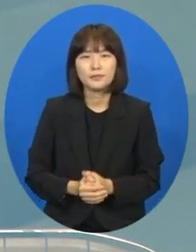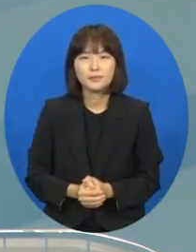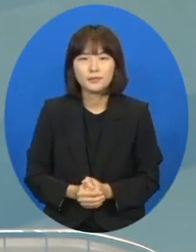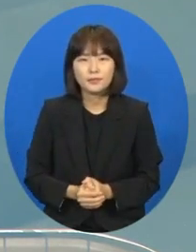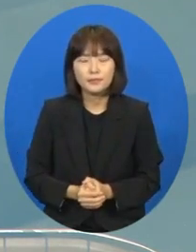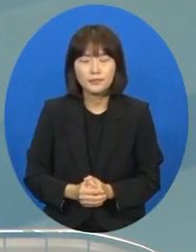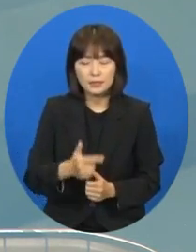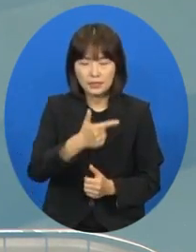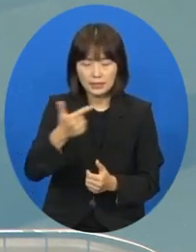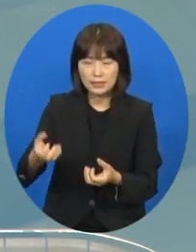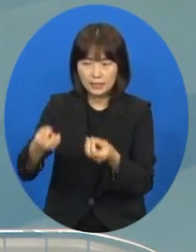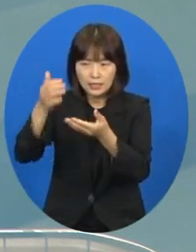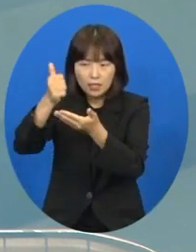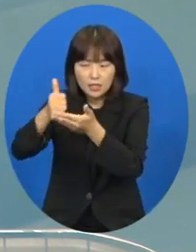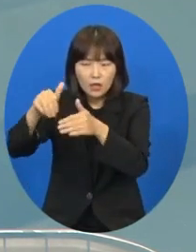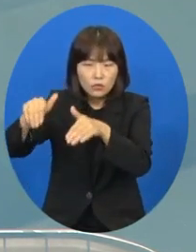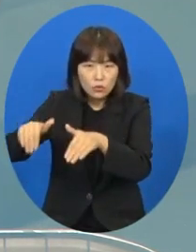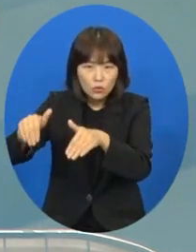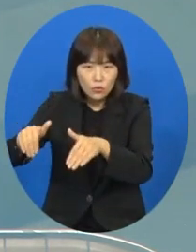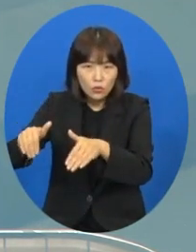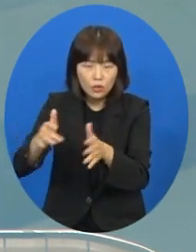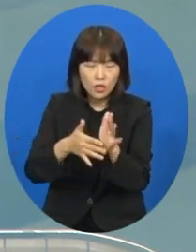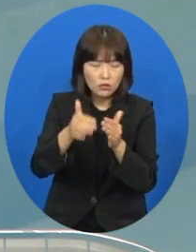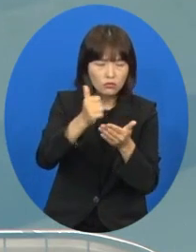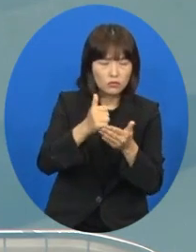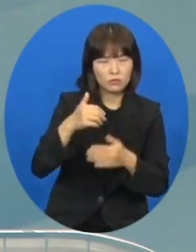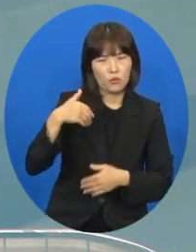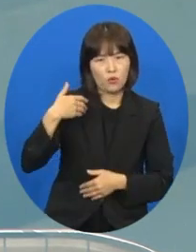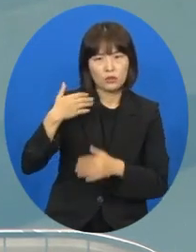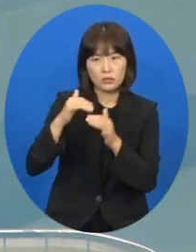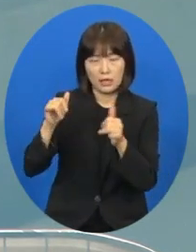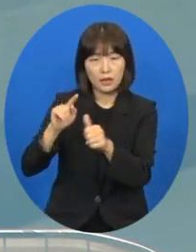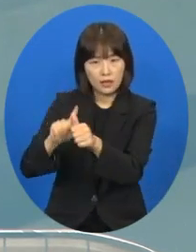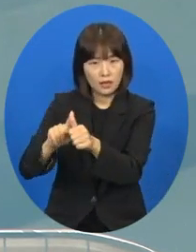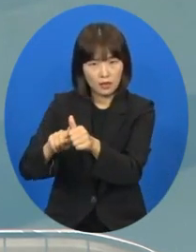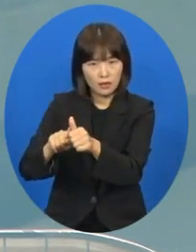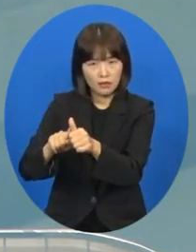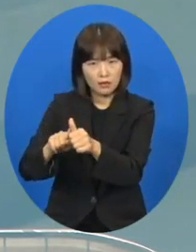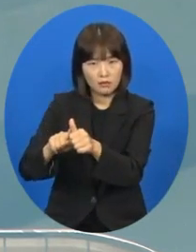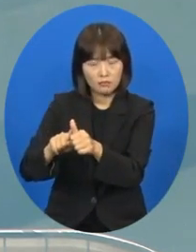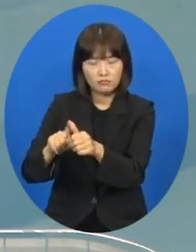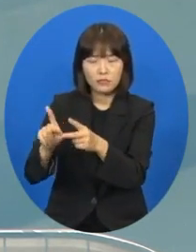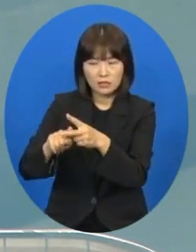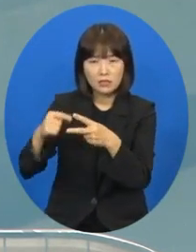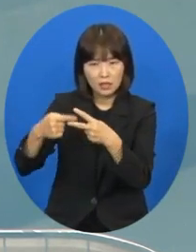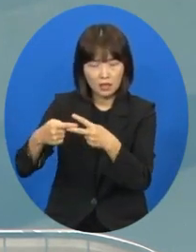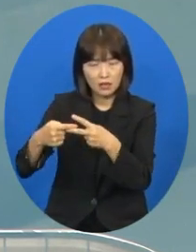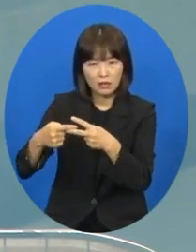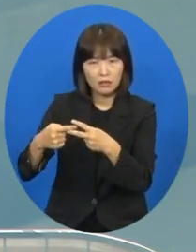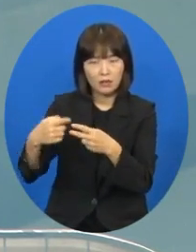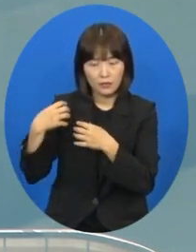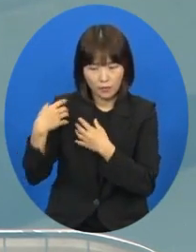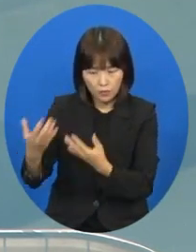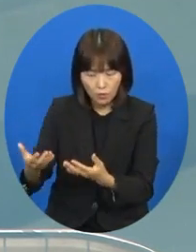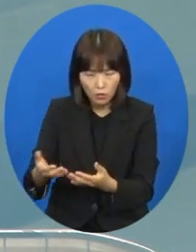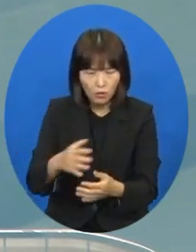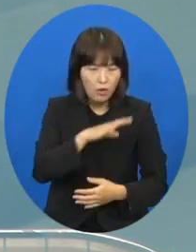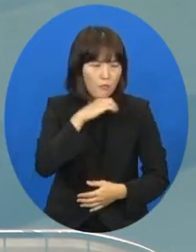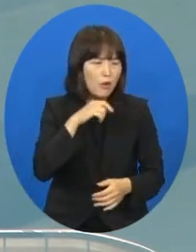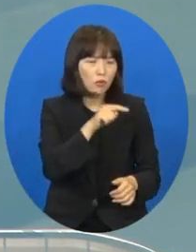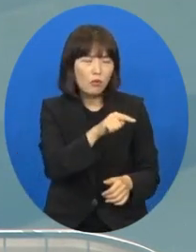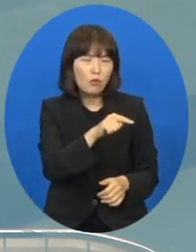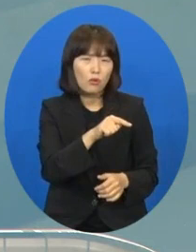뭐 대제사장의 종은 예수님을 모르는 사람이니까 그랬다 하더라도 베드로는 그럴 수는